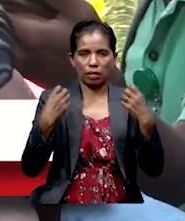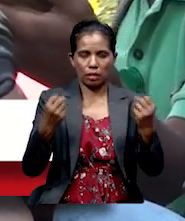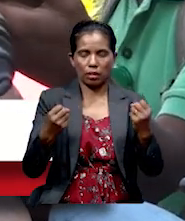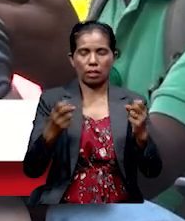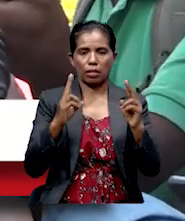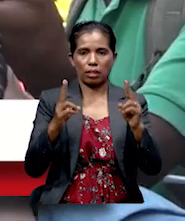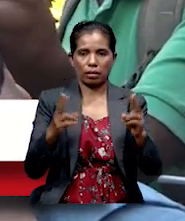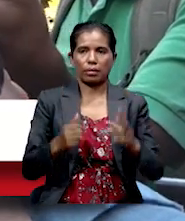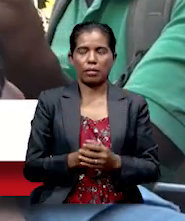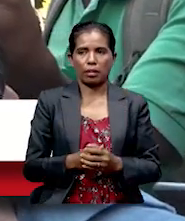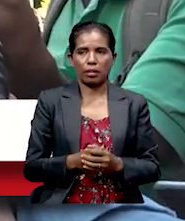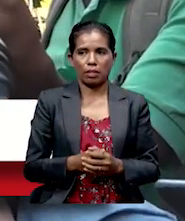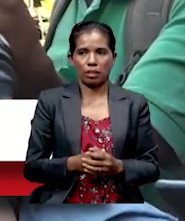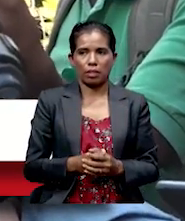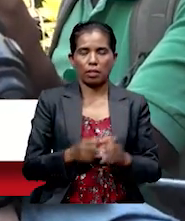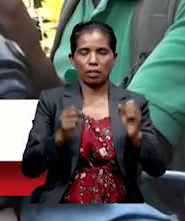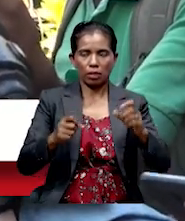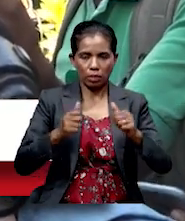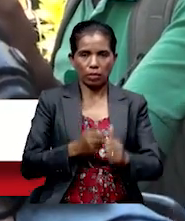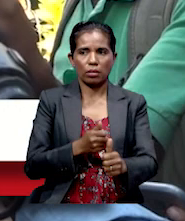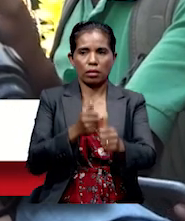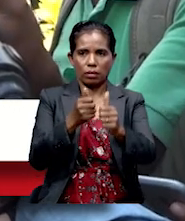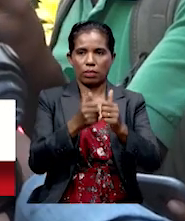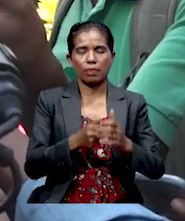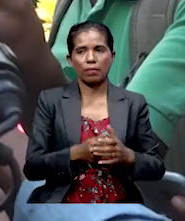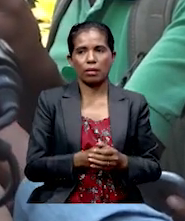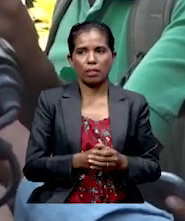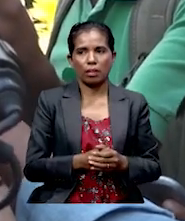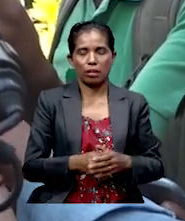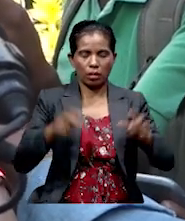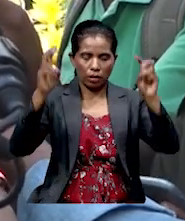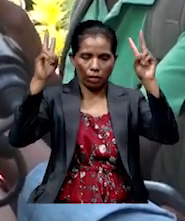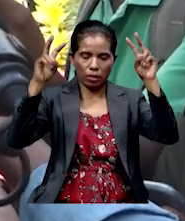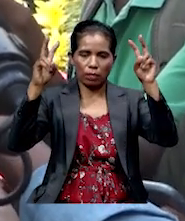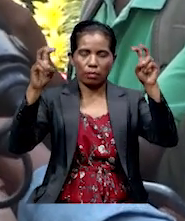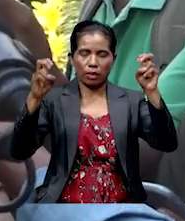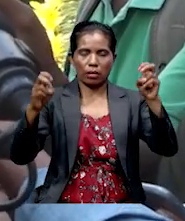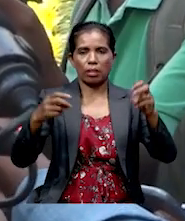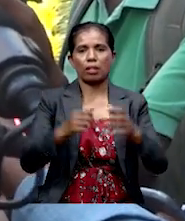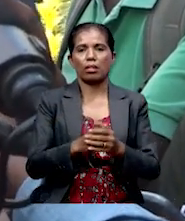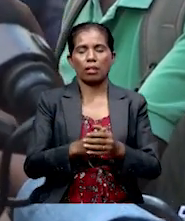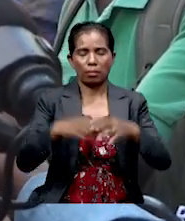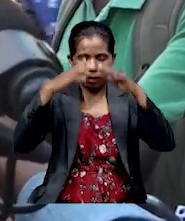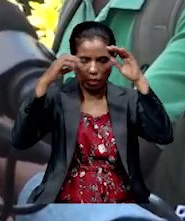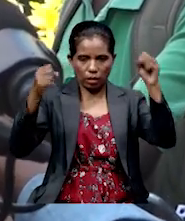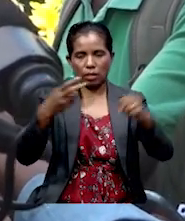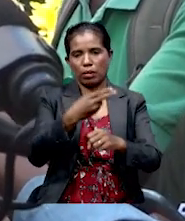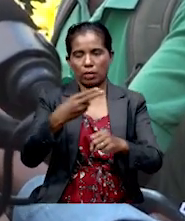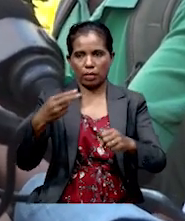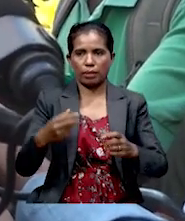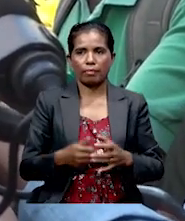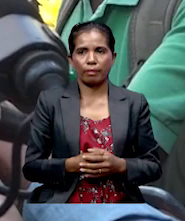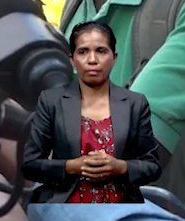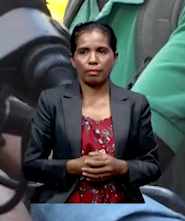lebih kuat. Tema ini sejalan dengan tema presidensi Indonesia dalam G20. Recovery